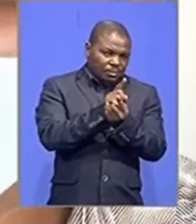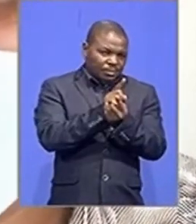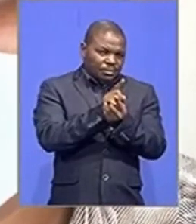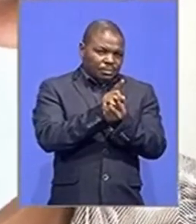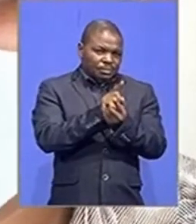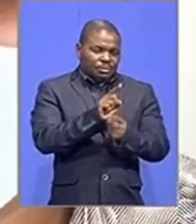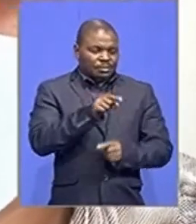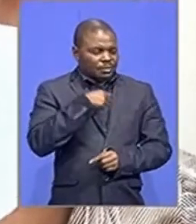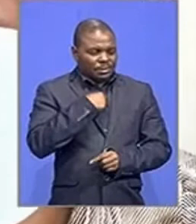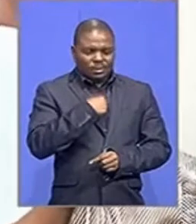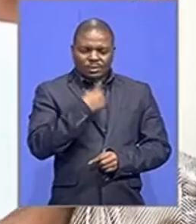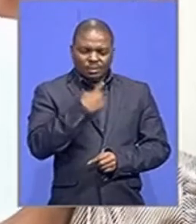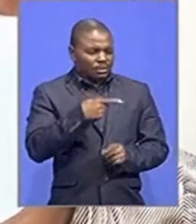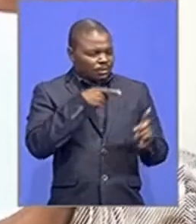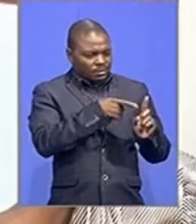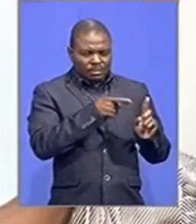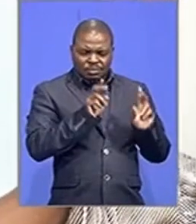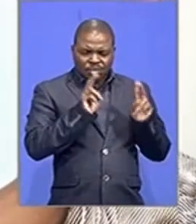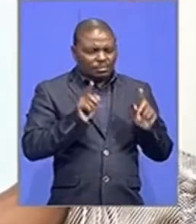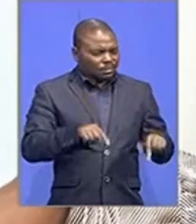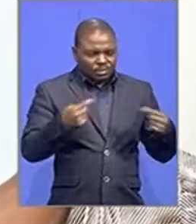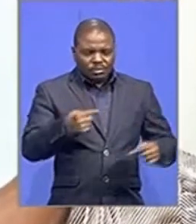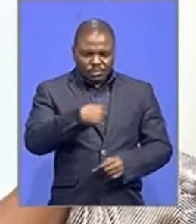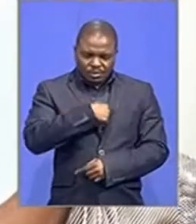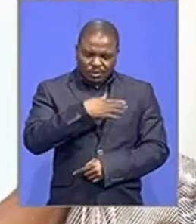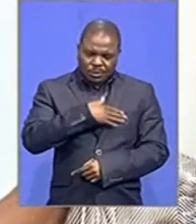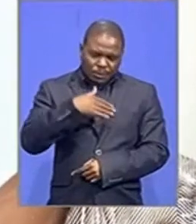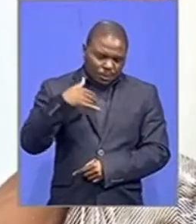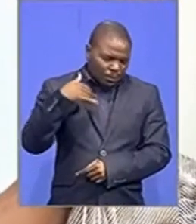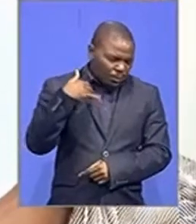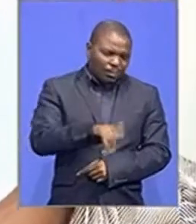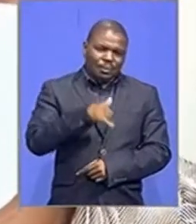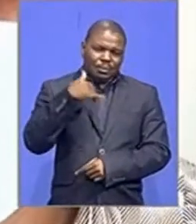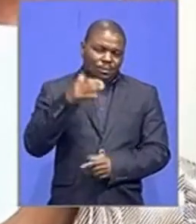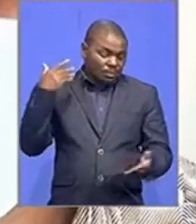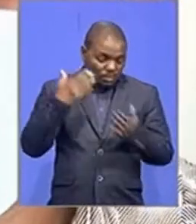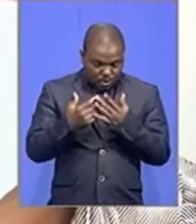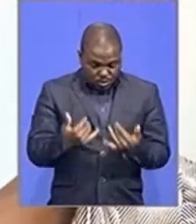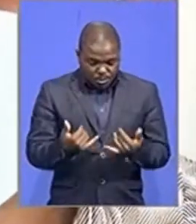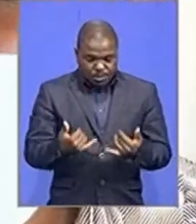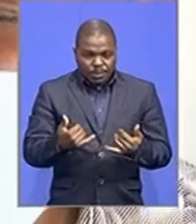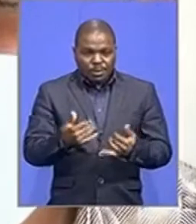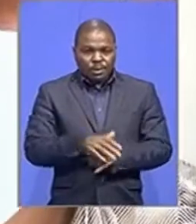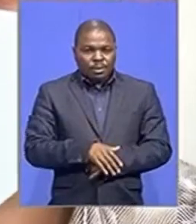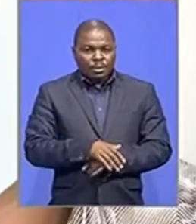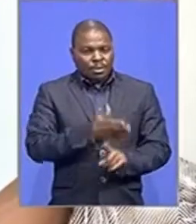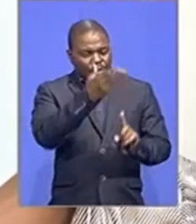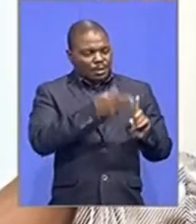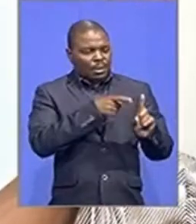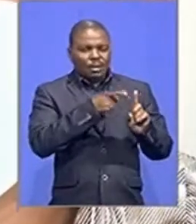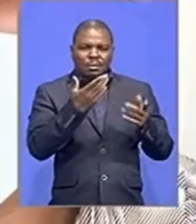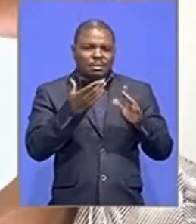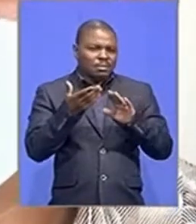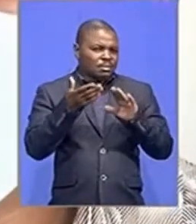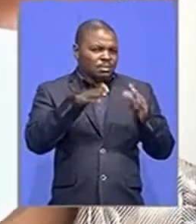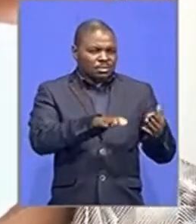Thuto pelo e botlhoko le tell today why Thuto a tsatse a tlogele